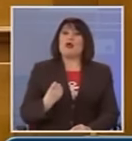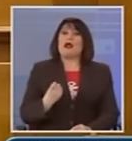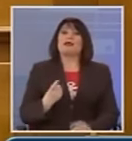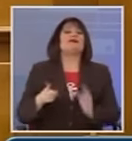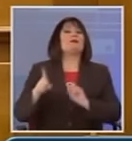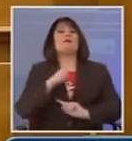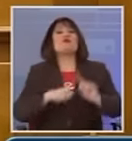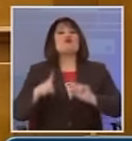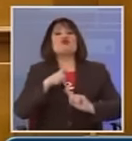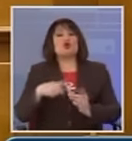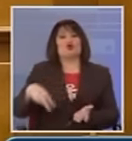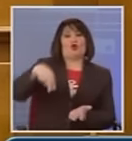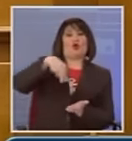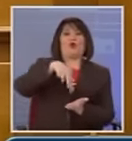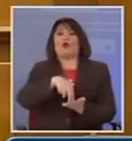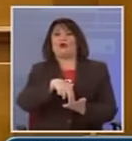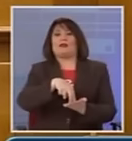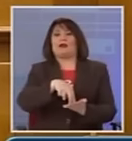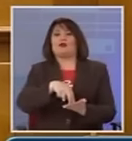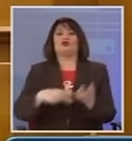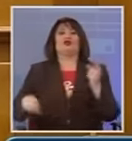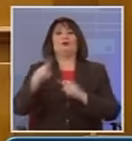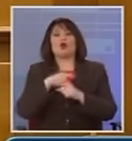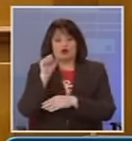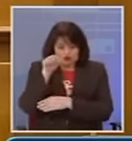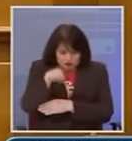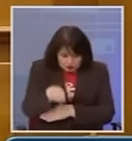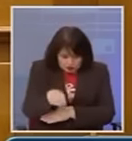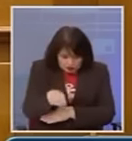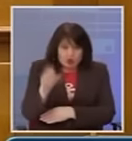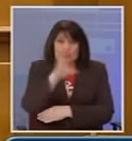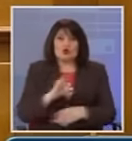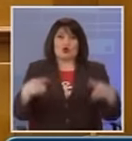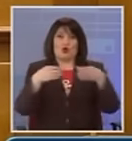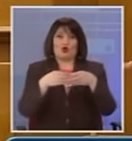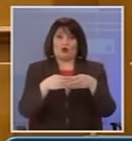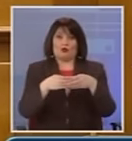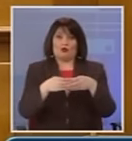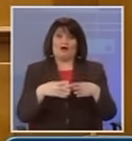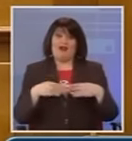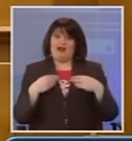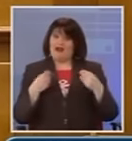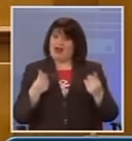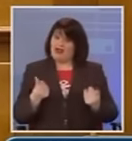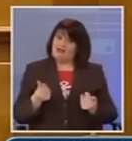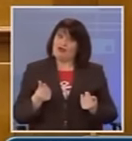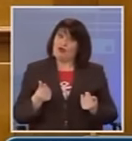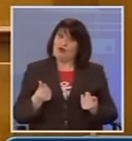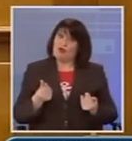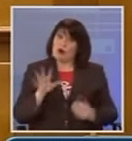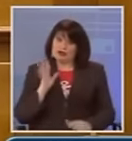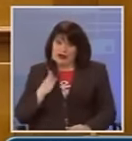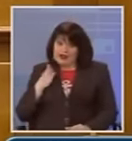ποιος στέκεται όρθιος και ποιος κυφτός στο Eurogroup. Σας εύχομαι, όταν